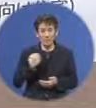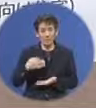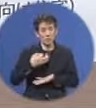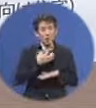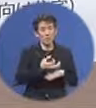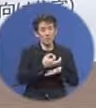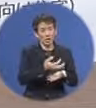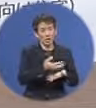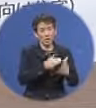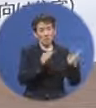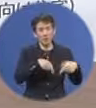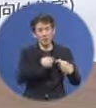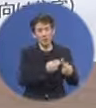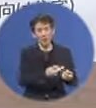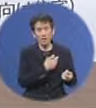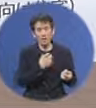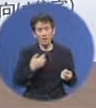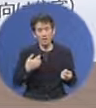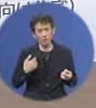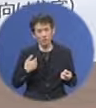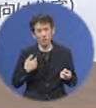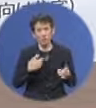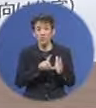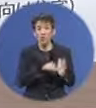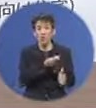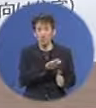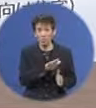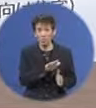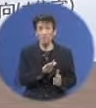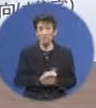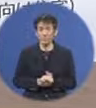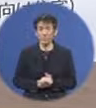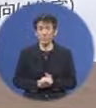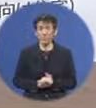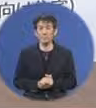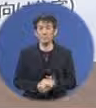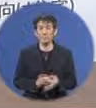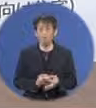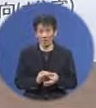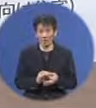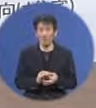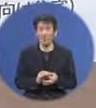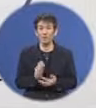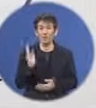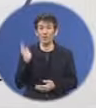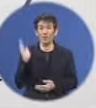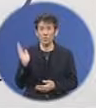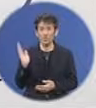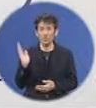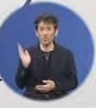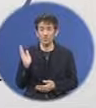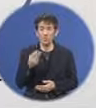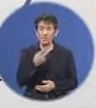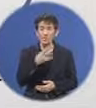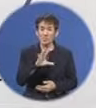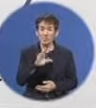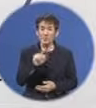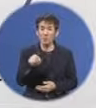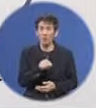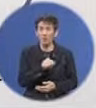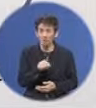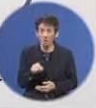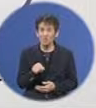施設に入れるかもしれないというところもあるんですよね、ですからまあここにありますような約2万人、